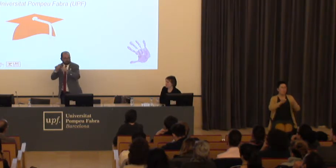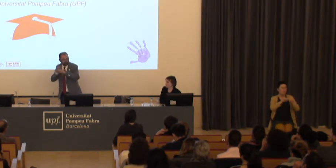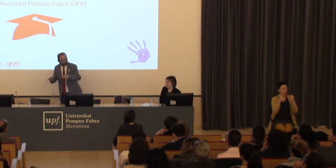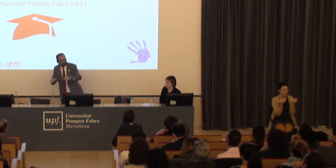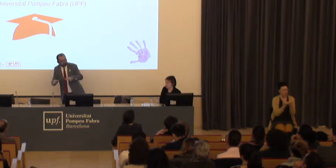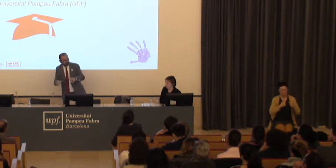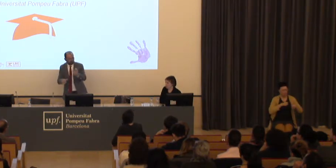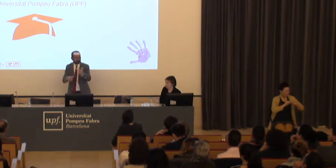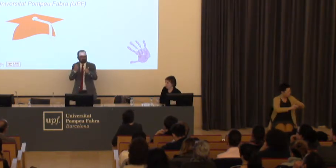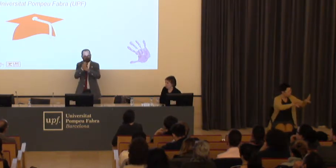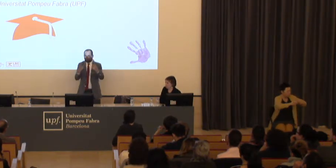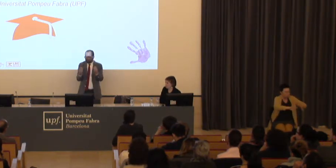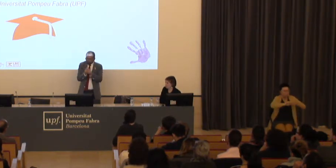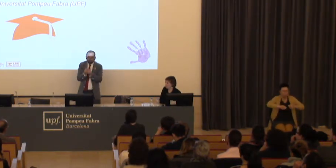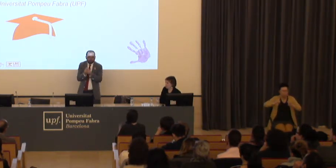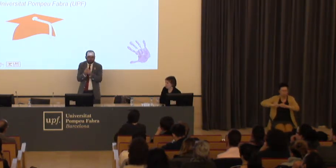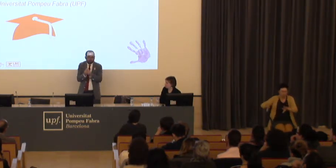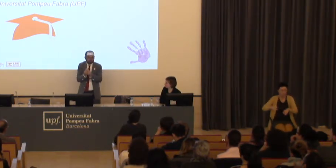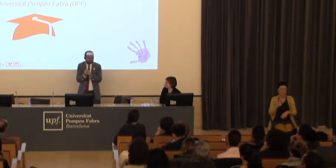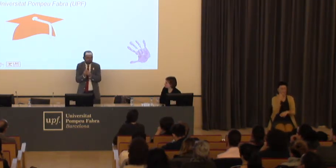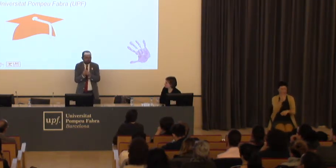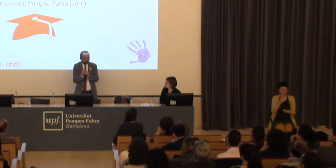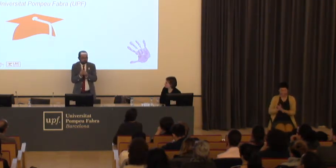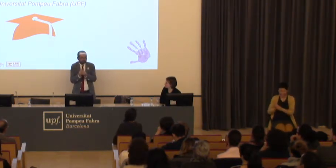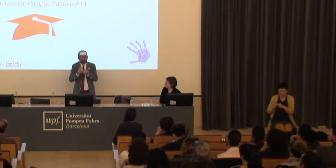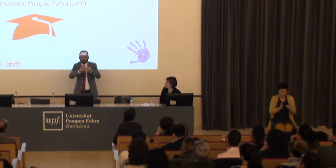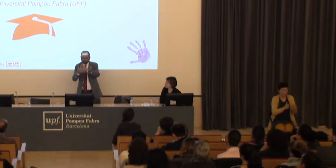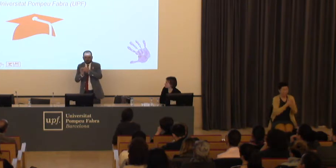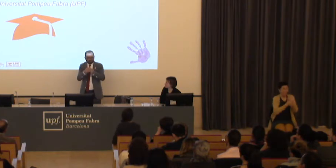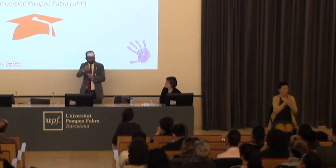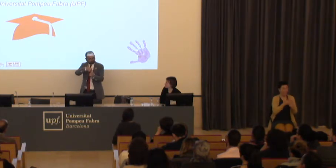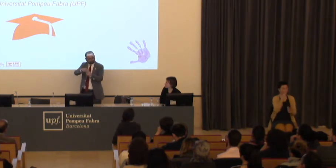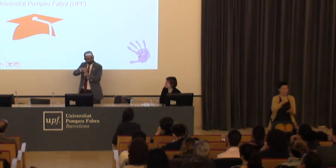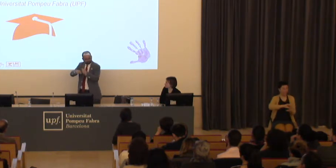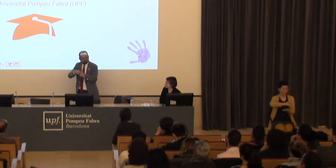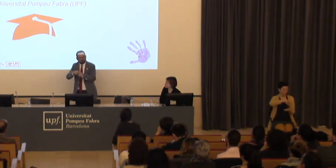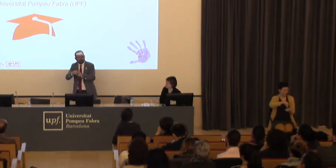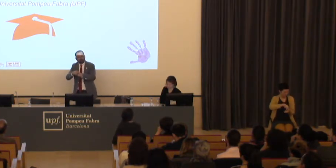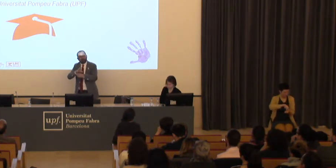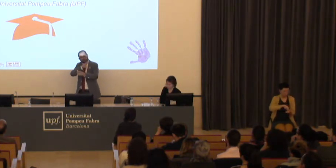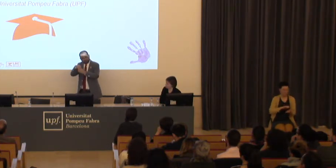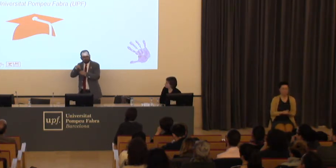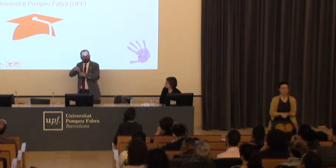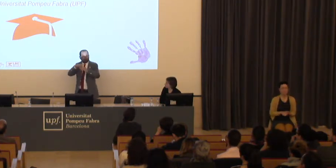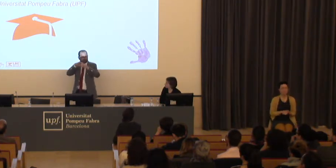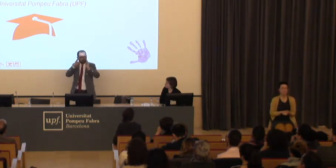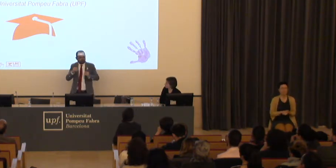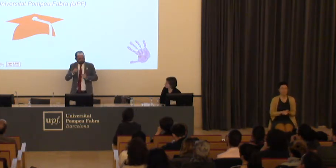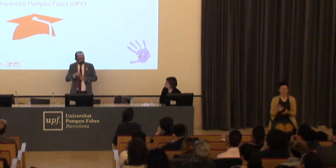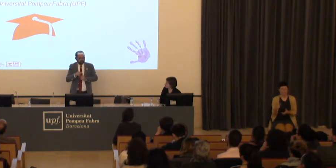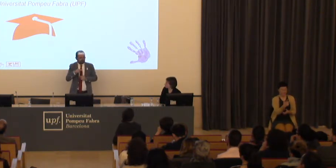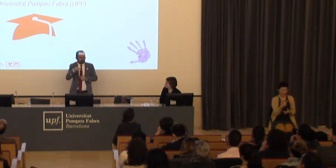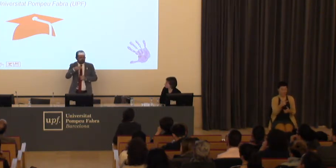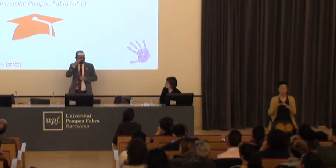de signes catalana, difusió, etc. Aquestes són les tres branques que toca el nostre grup, que treballem en el nostre grup. Totes estan connectades entre